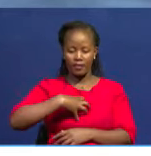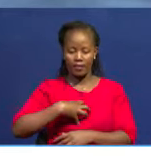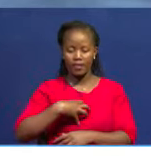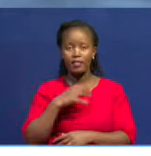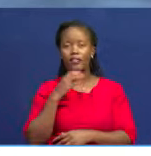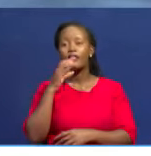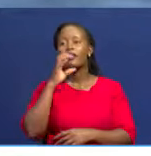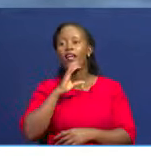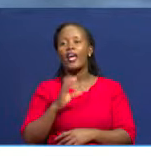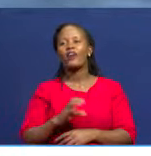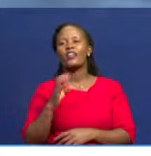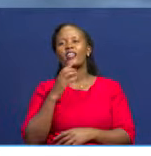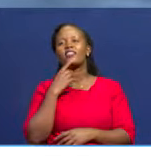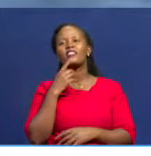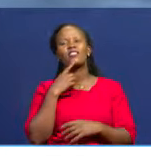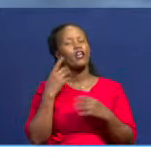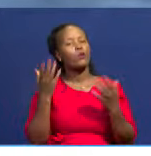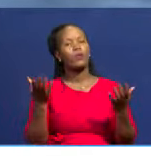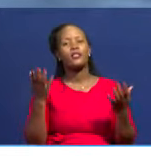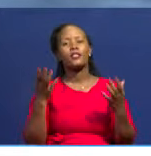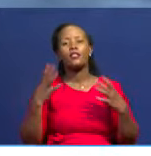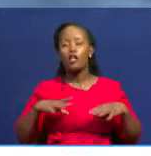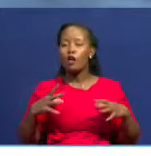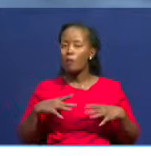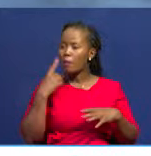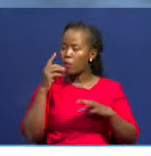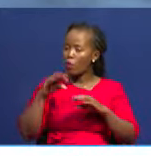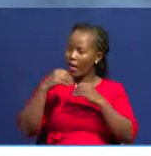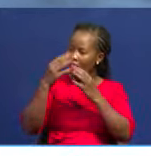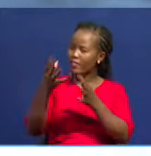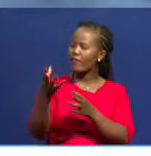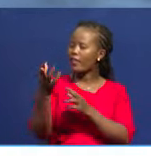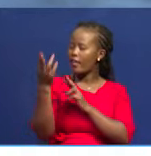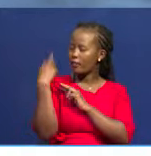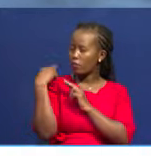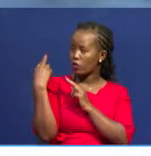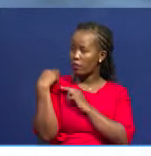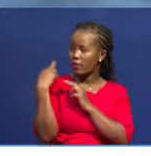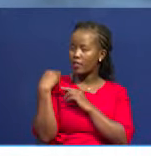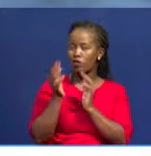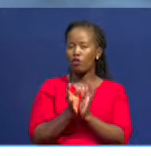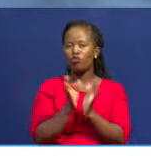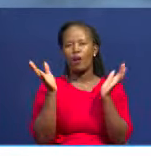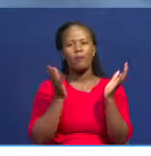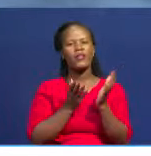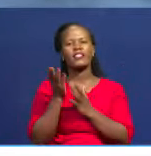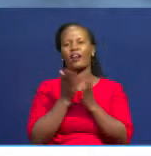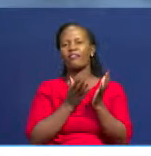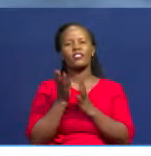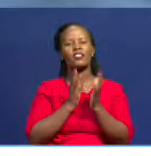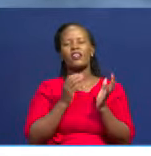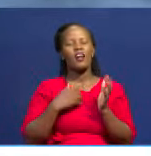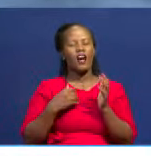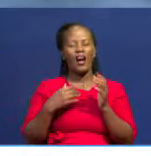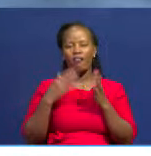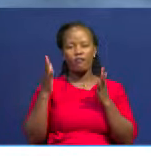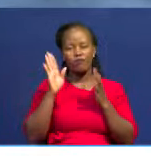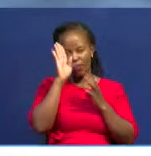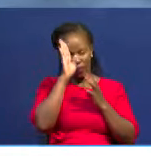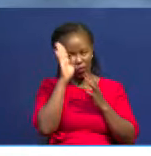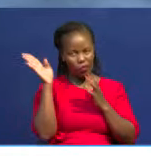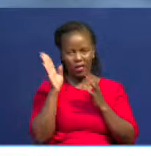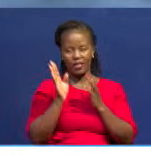wazee hao walisikitika kuwa wale waliopewa majukumu ya kusimamia afisi za umma wamesahau majukumu yao na badala yake